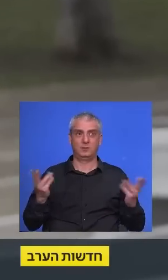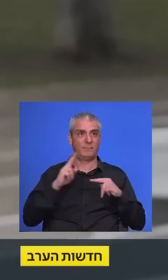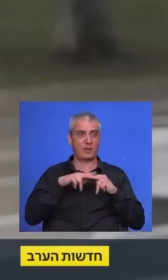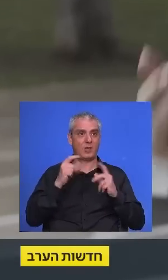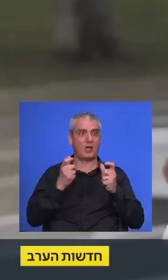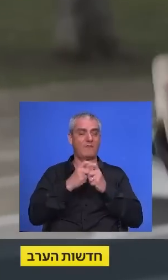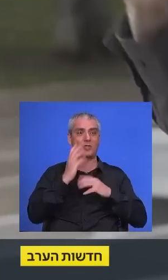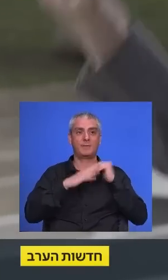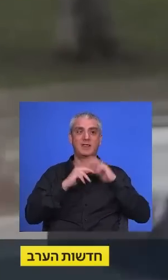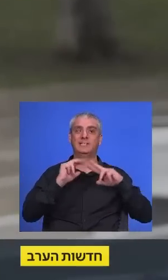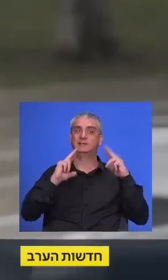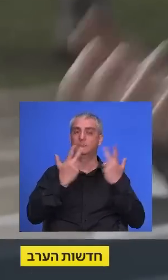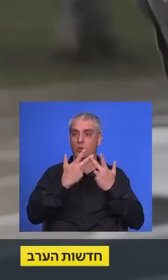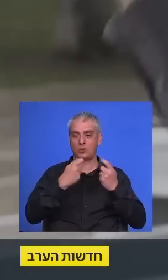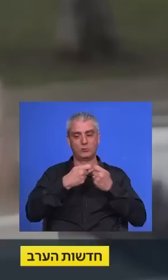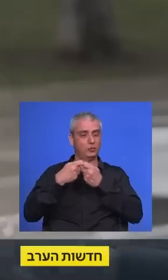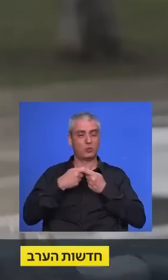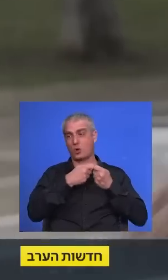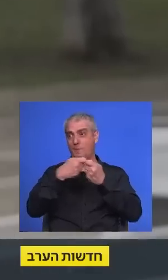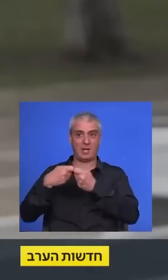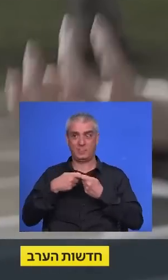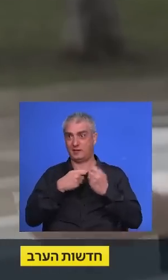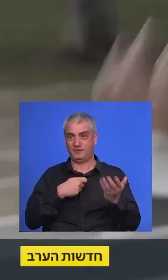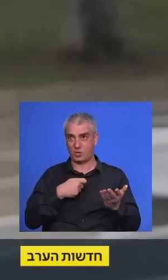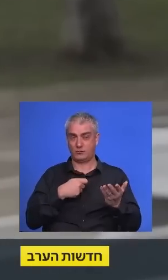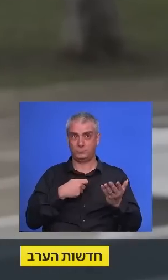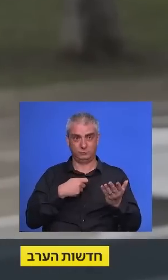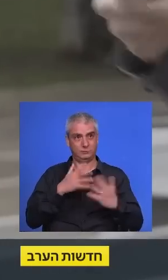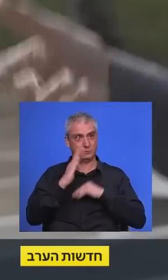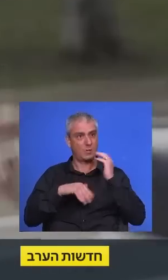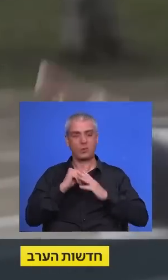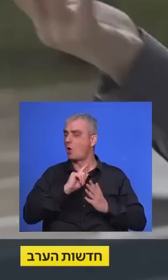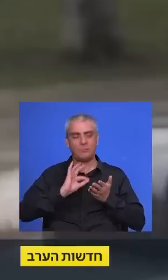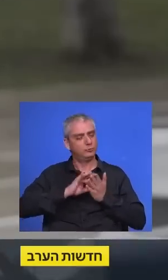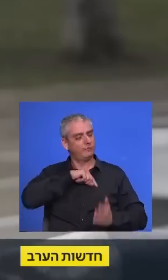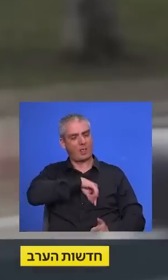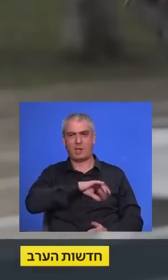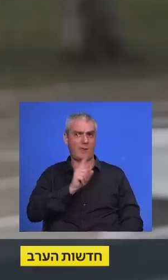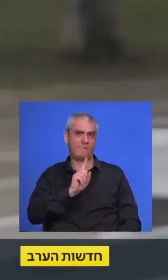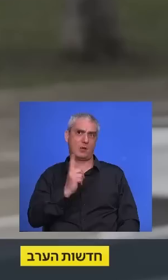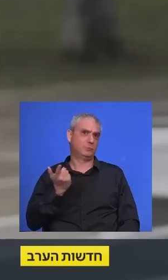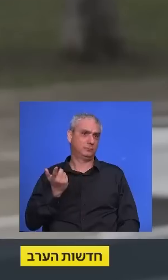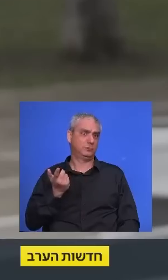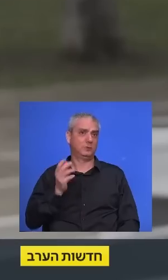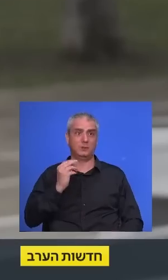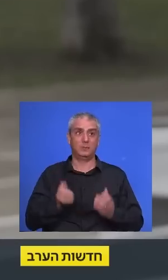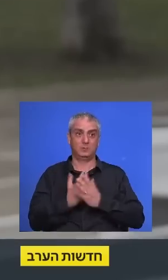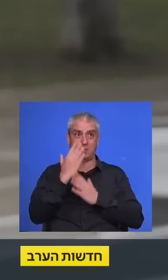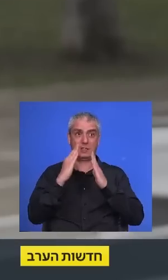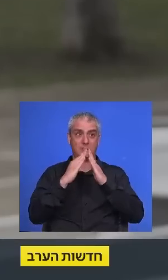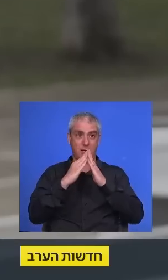לנו חברות בנייה ציבוריות, קואופרטיביות, שבנו לא למטרת מקסום רווחים. יצא מתוך